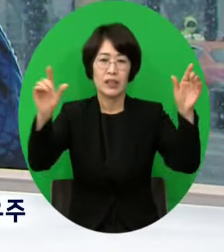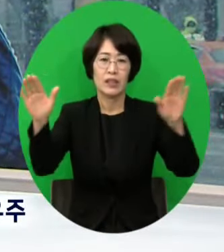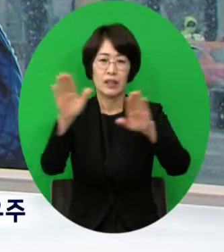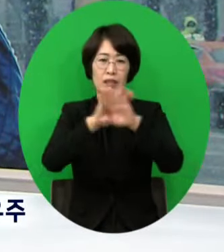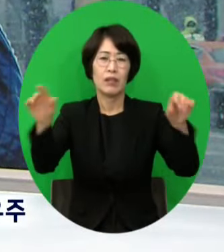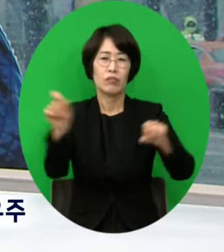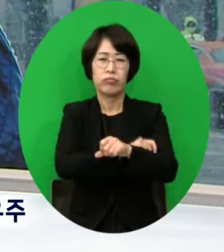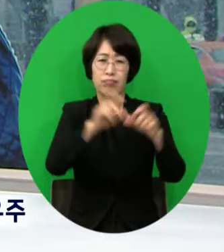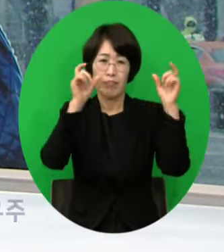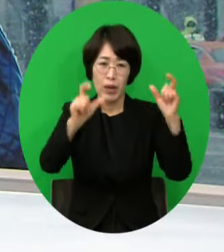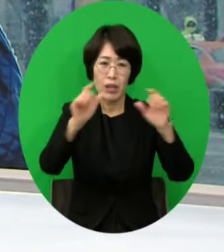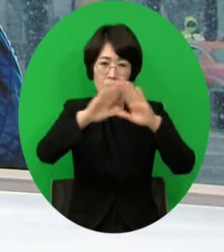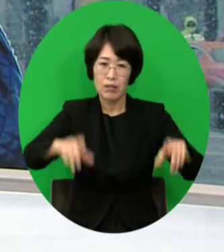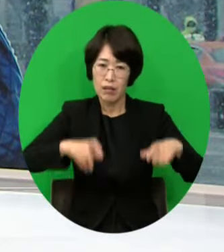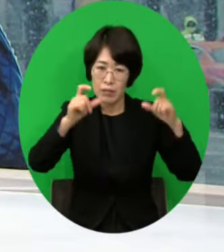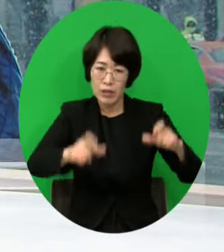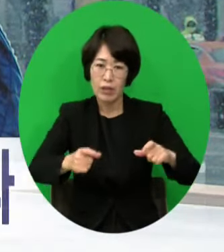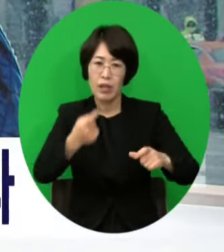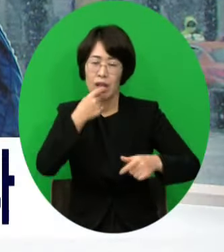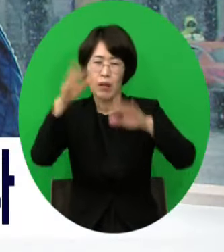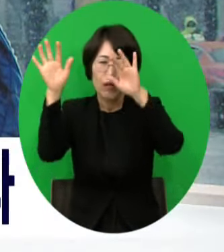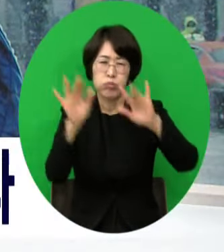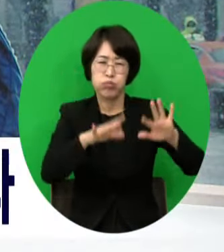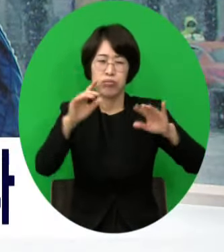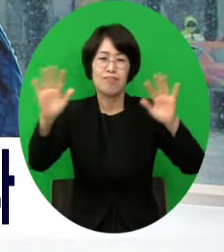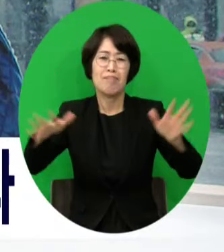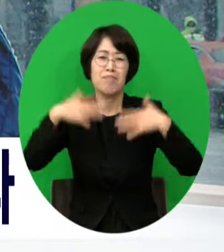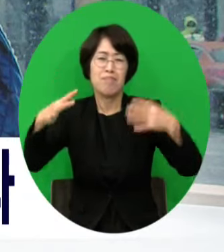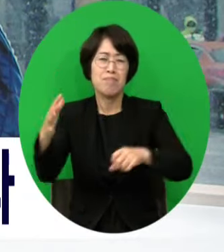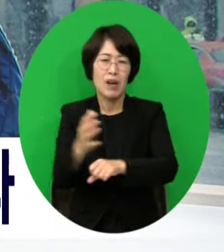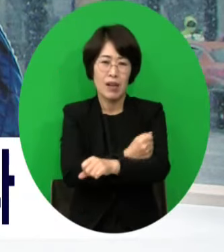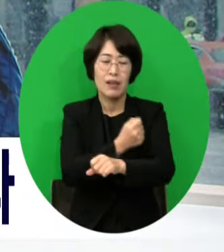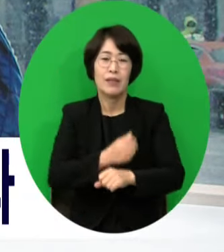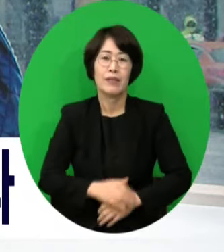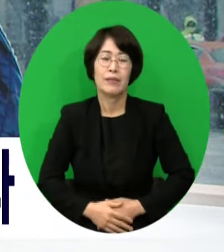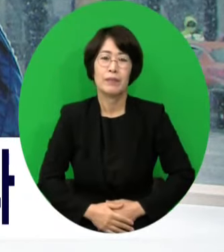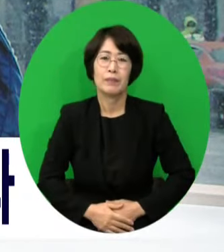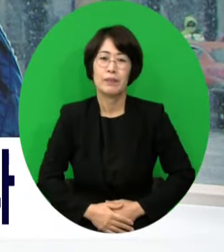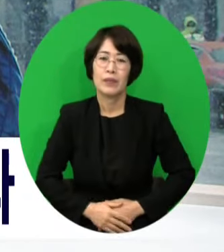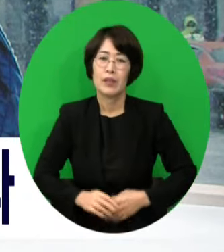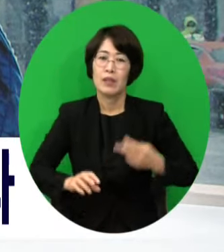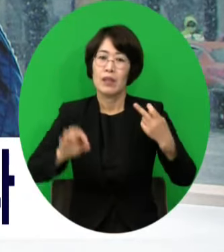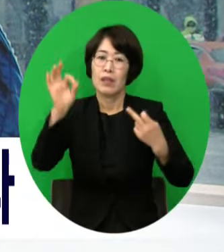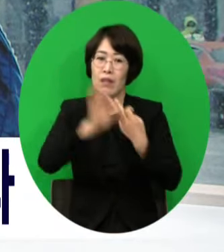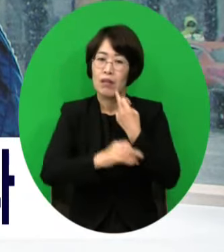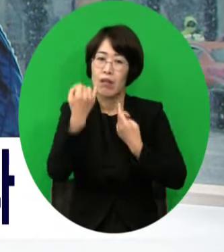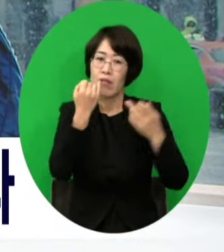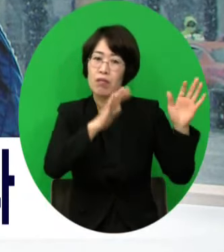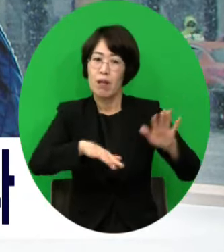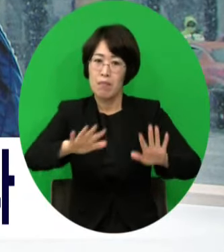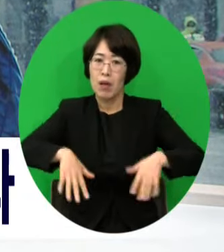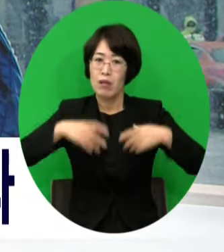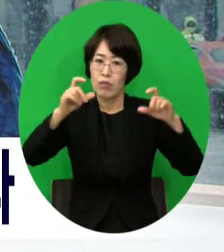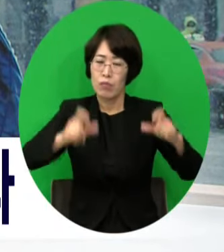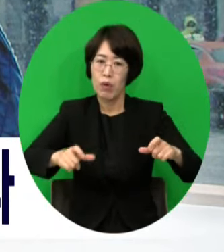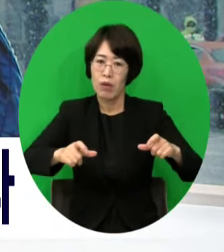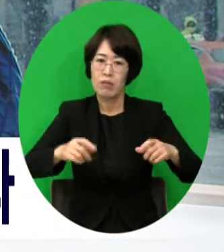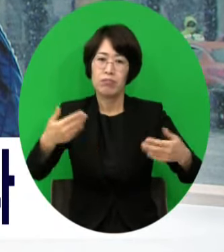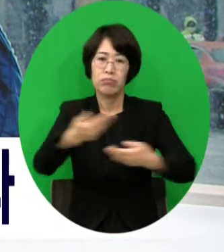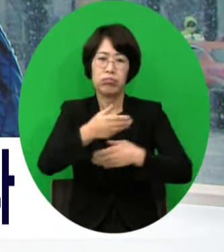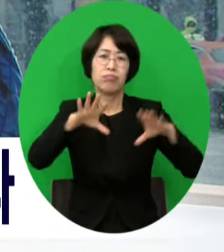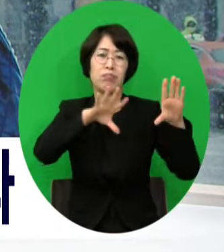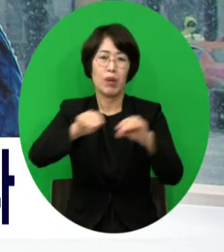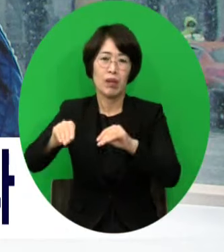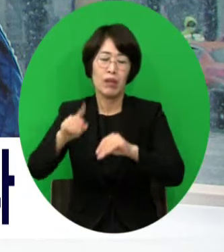기상특보가 발효된 전남 지역에 많은 눈과 함께 강한 바람이 몰아치고 있습니다. 서남의 백길도 끊기는 가운데 내일까지 서해안